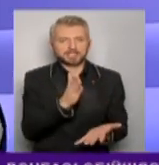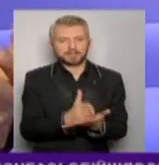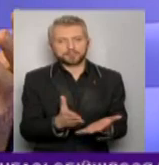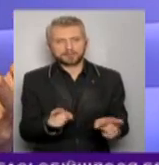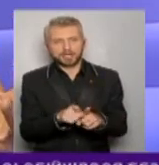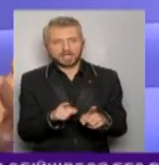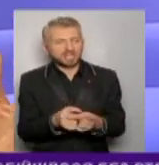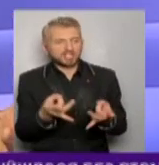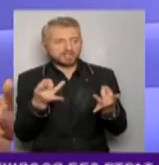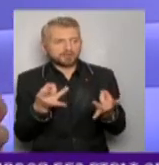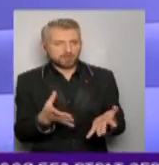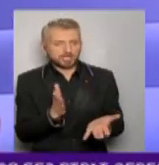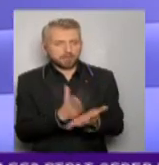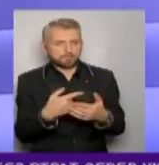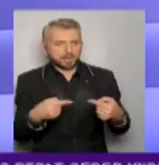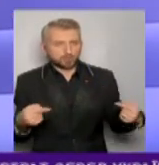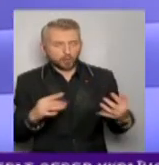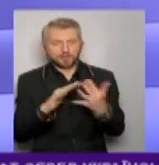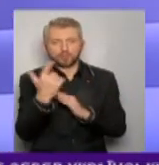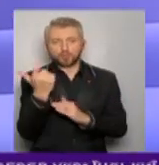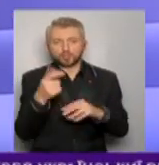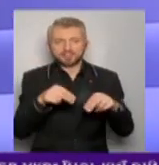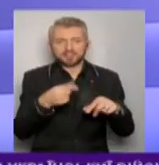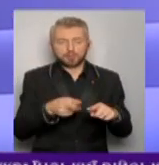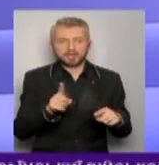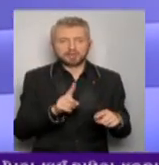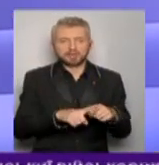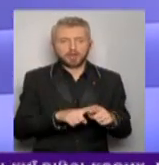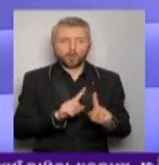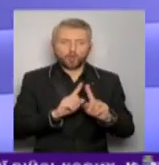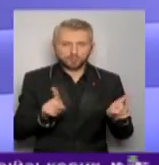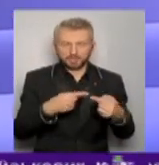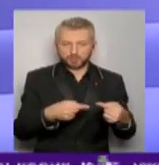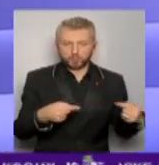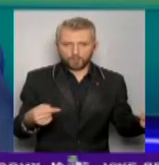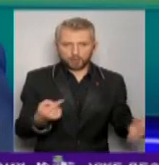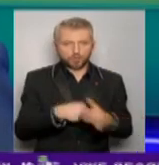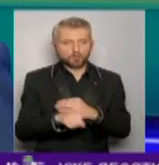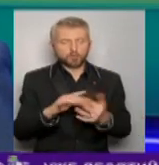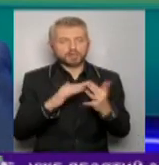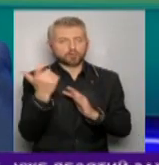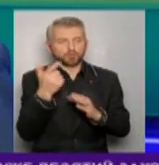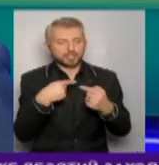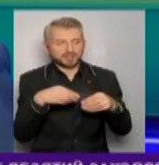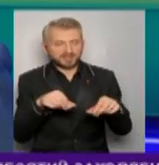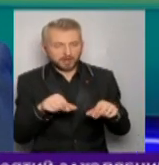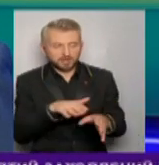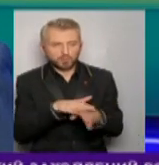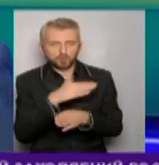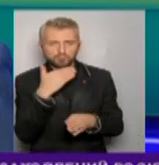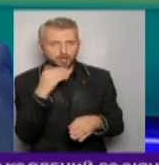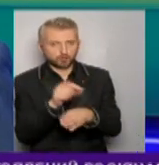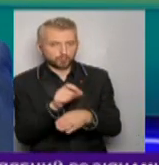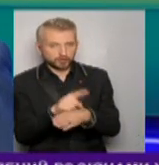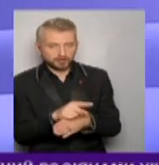таке звичайне собі майно. Сільськогосподарські землі – це особливий товар. Тому що сільськогосподарські землі виконують багато